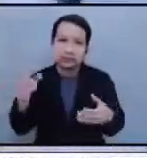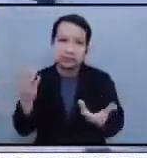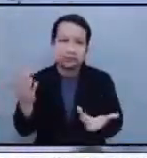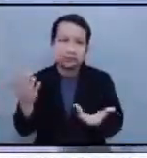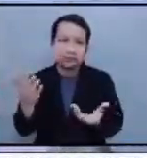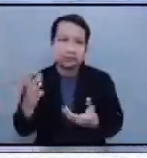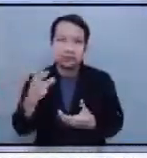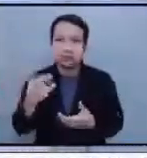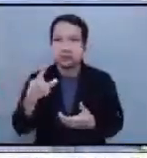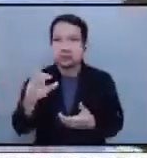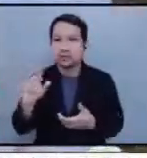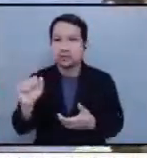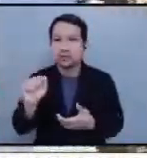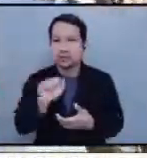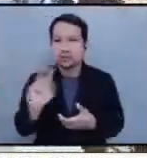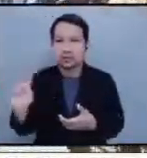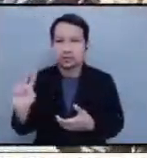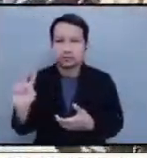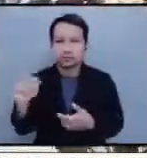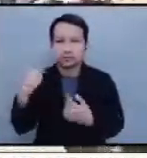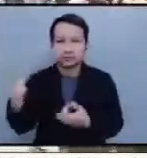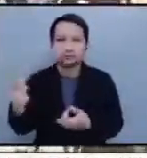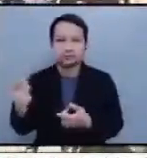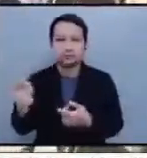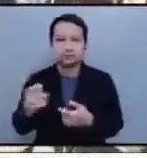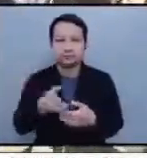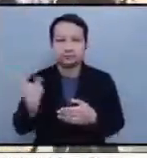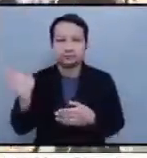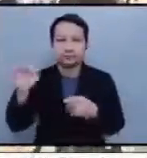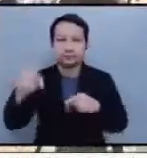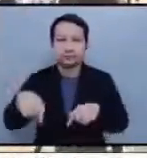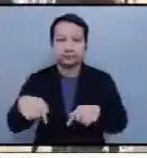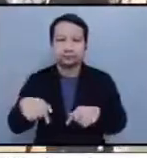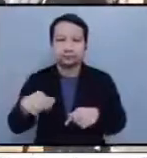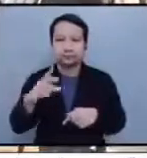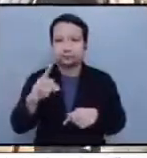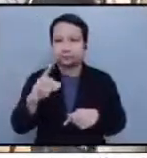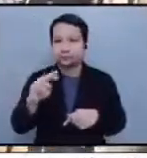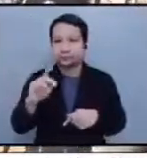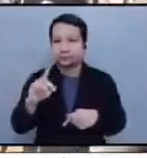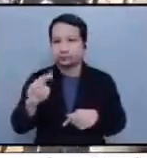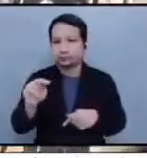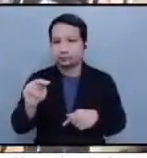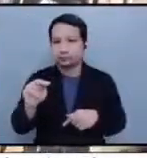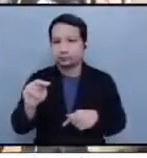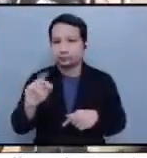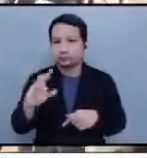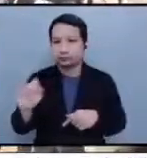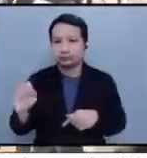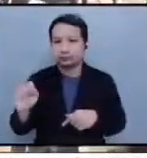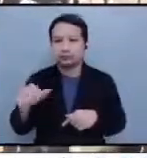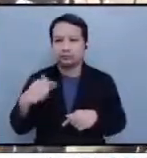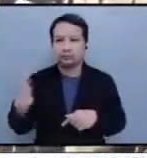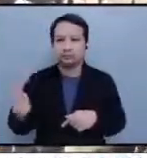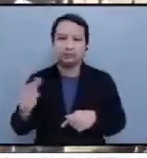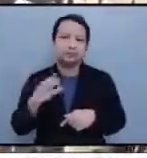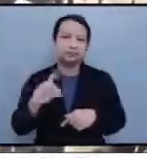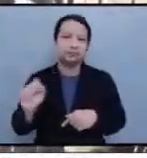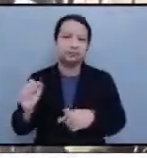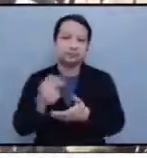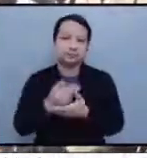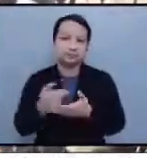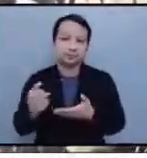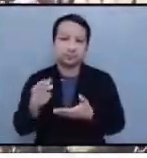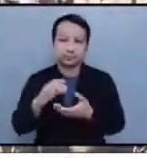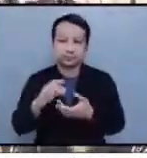Regalado Avenue hanggang sa makarating kayo dito sa may Doña Carmen. Pero asahan, bandang Batasan at Holy Spirit